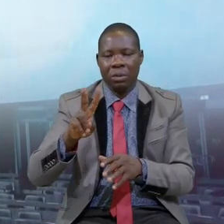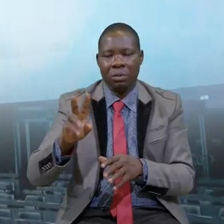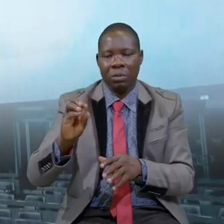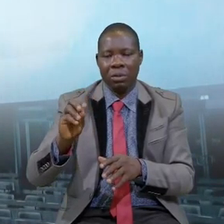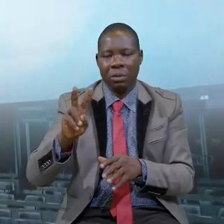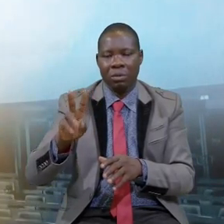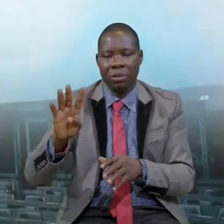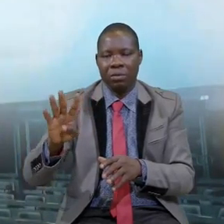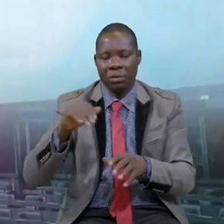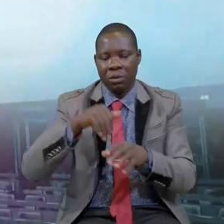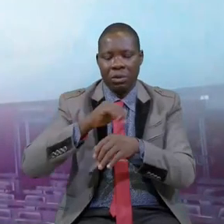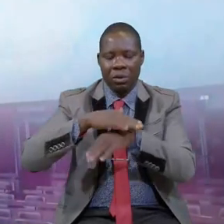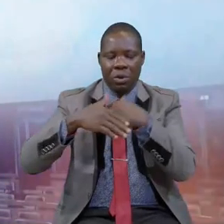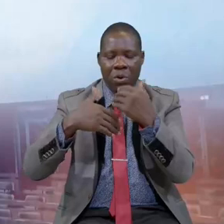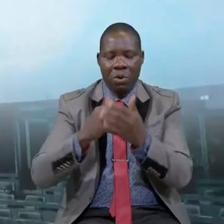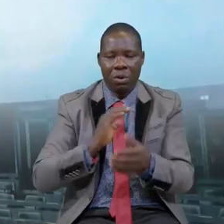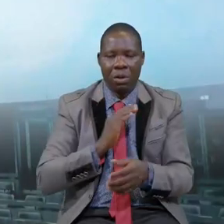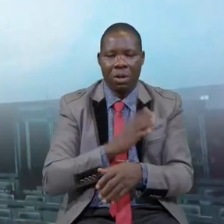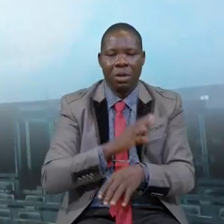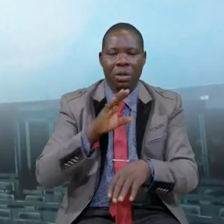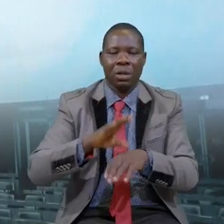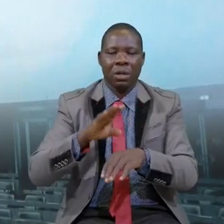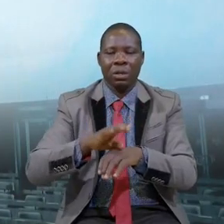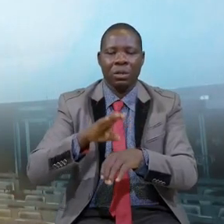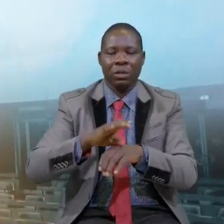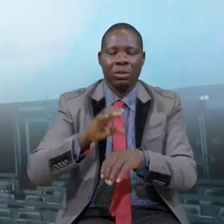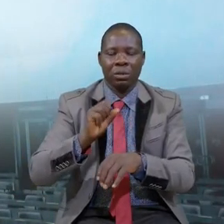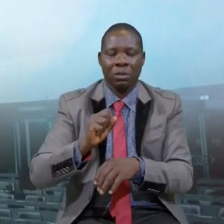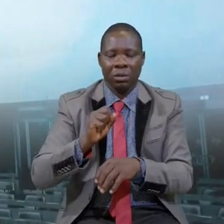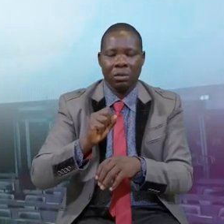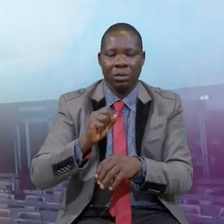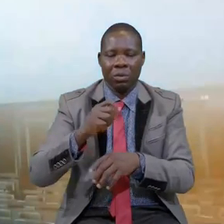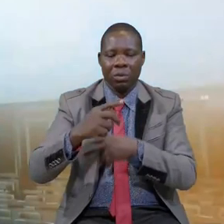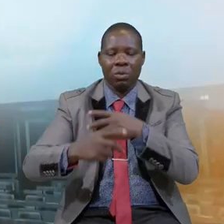Dans toutes nos églises, de par le monde.